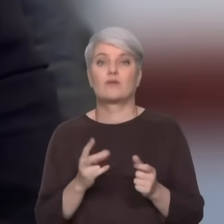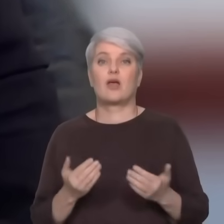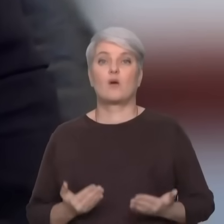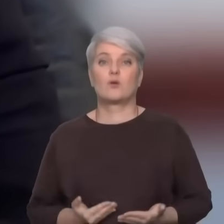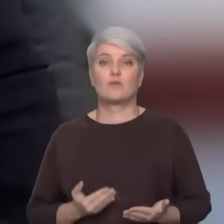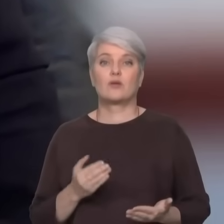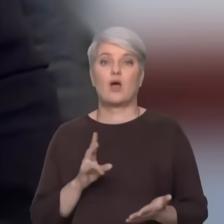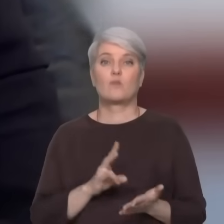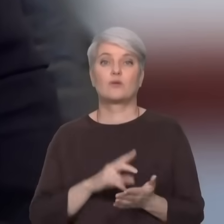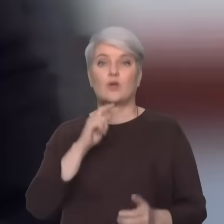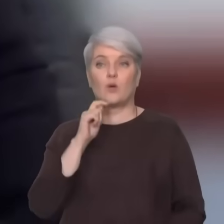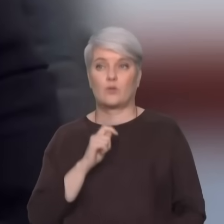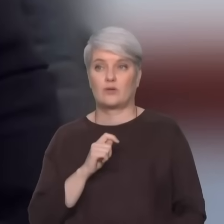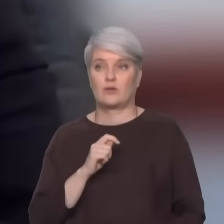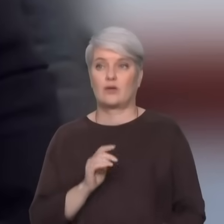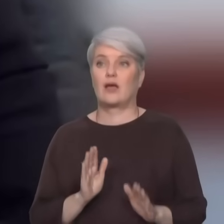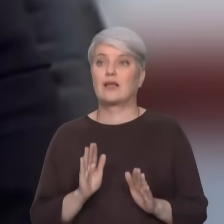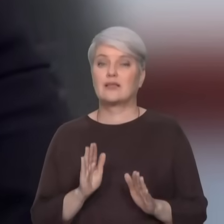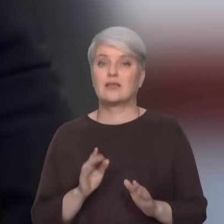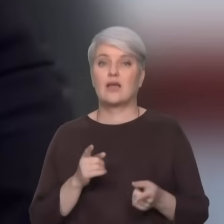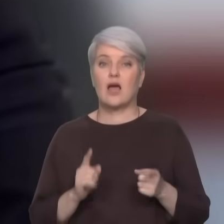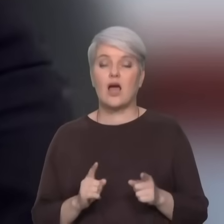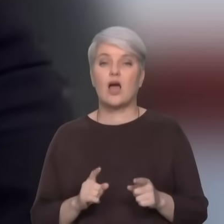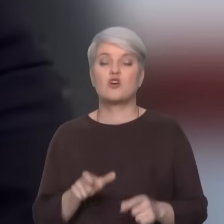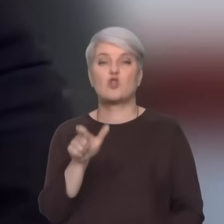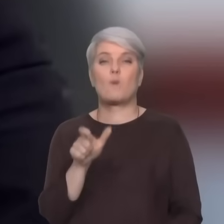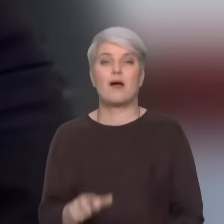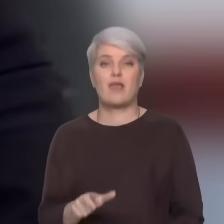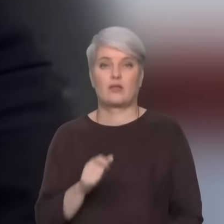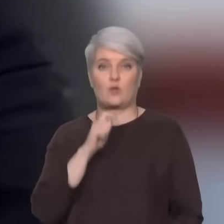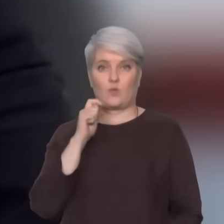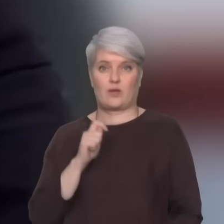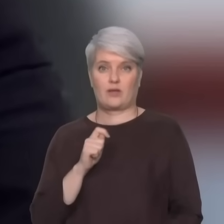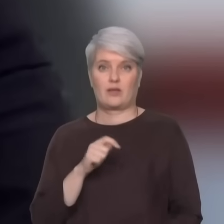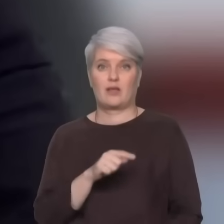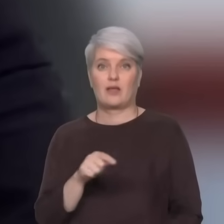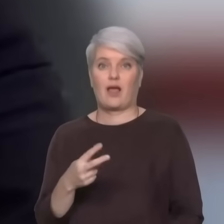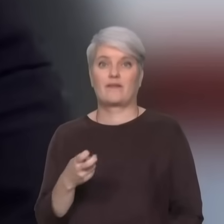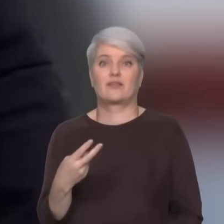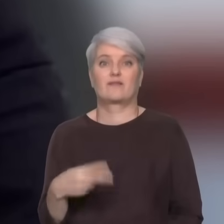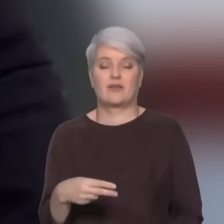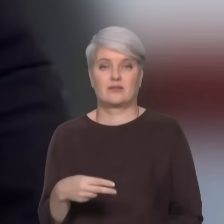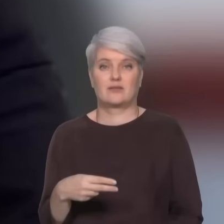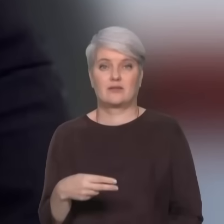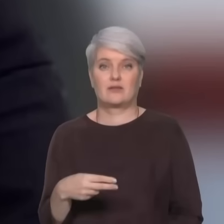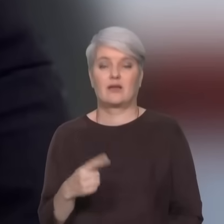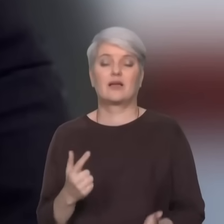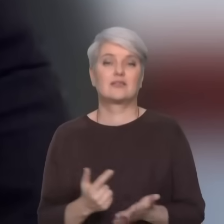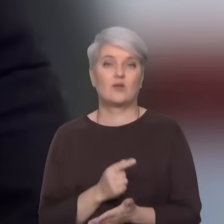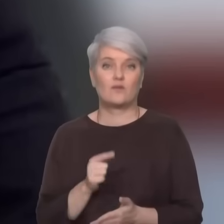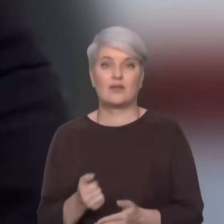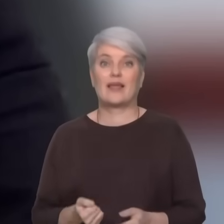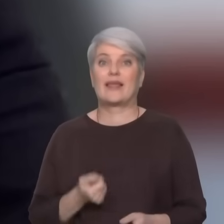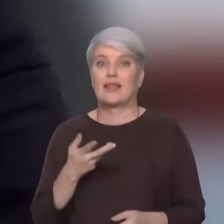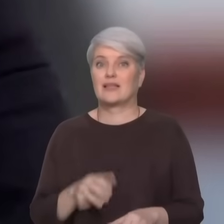постійно в Україні. Тобто ми цікавлять тільки громадяни України. Таких близько 220. Але знову таки кількість